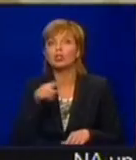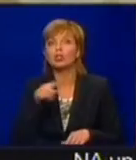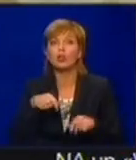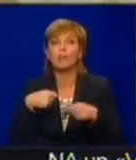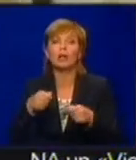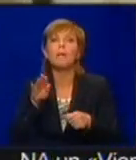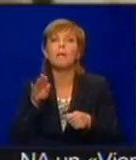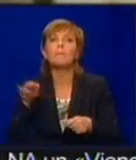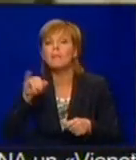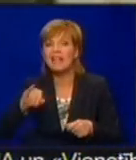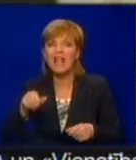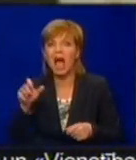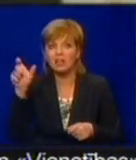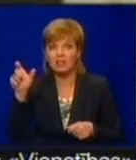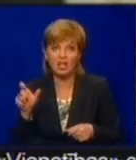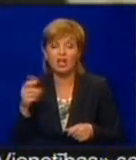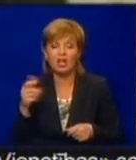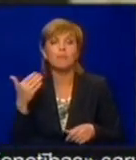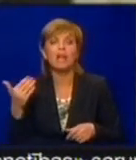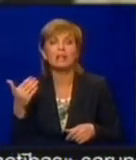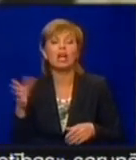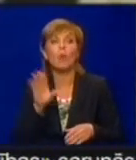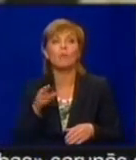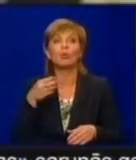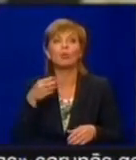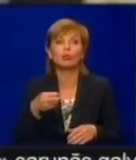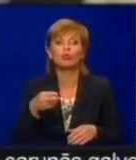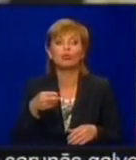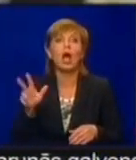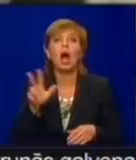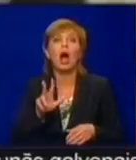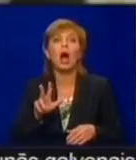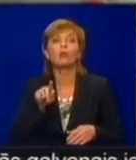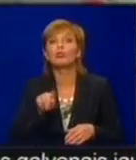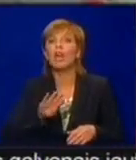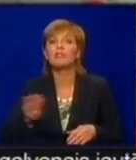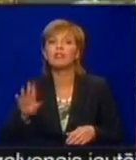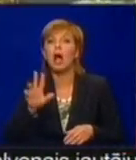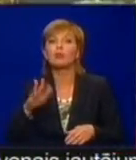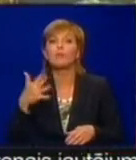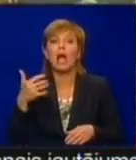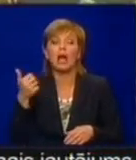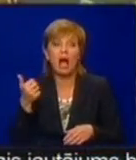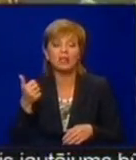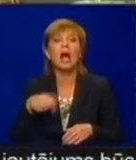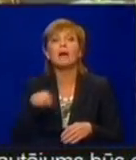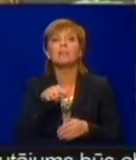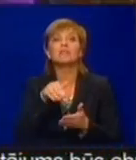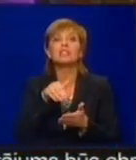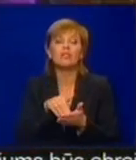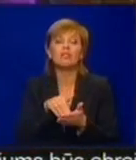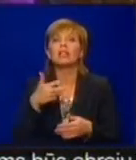miljardieris Dēvids Mērdoks, kuram tā piederējas kopš 1985. Gada. Salā pastāvīgi dzīvo